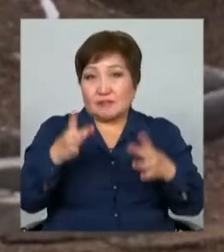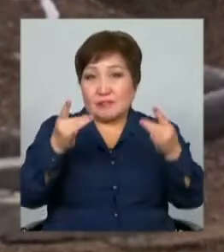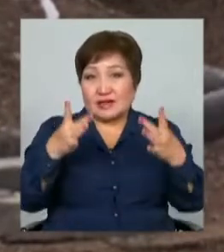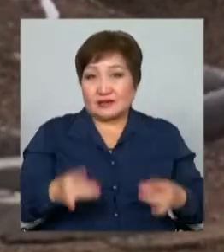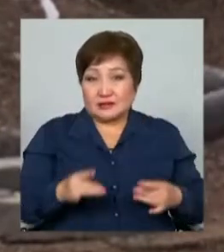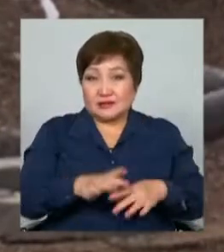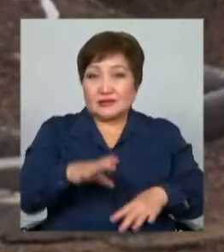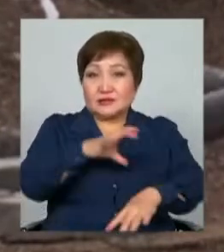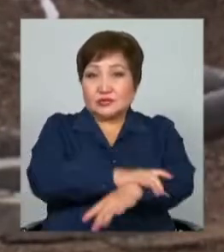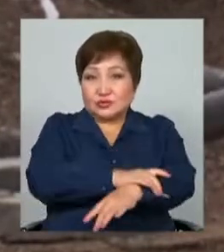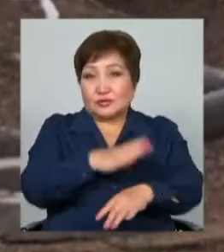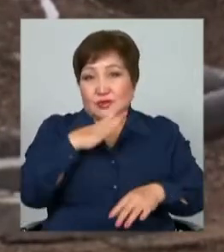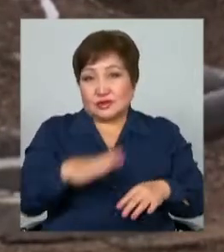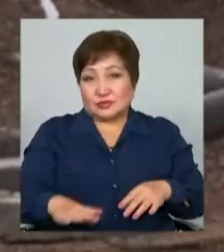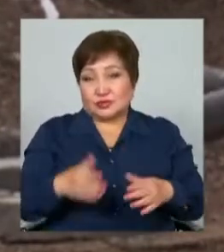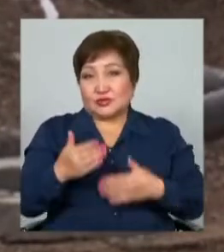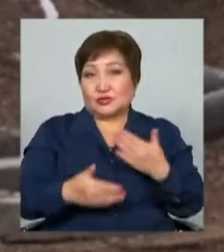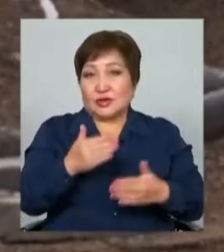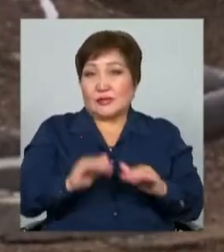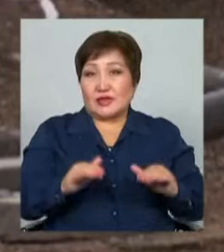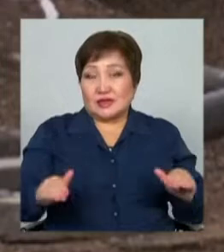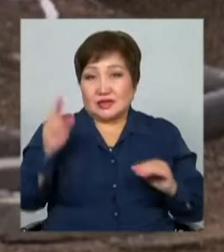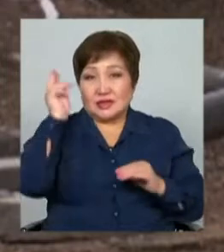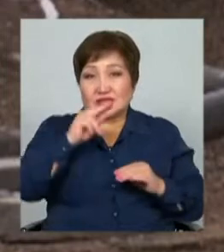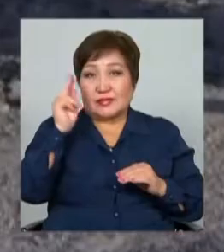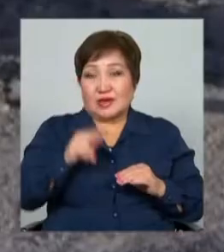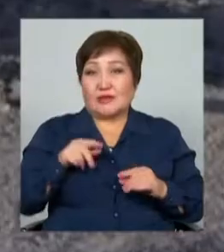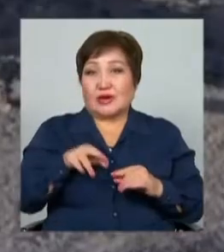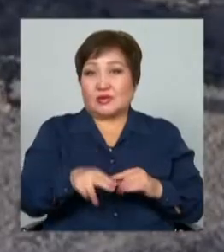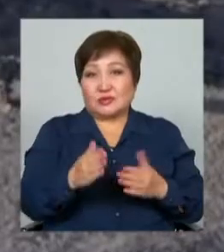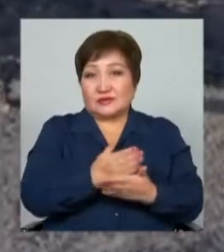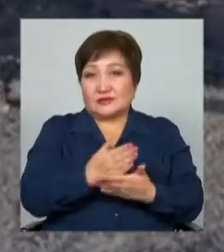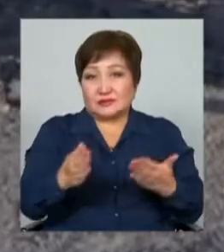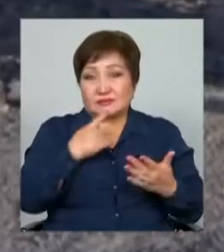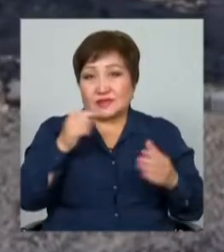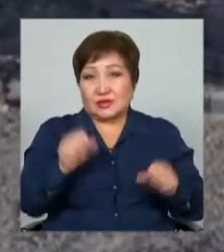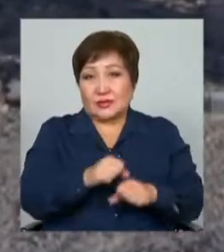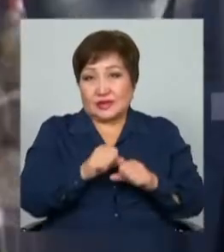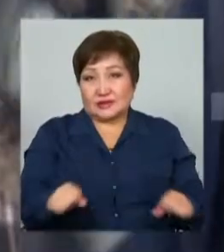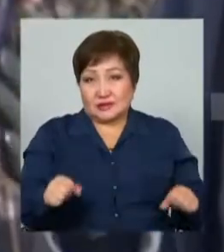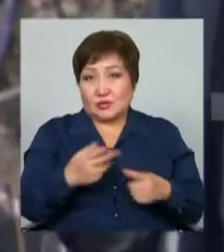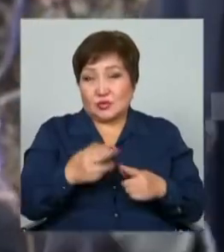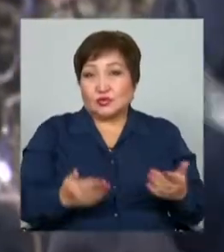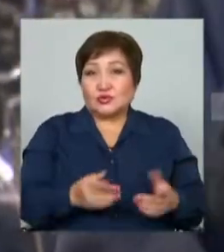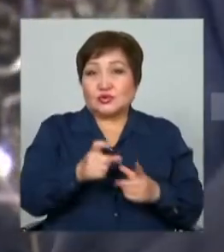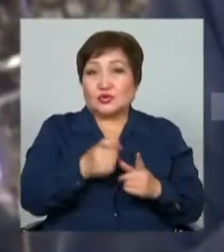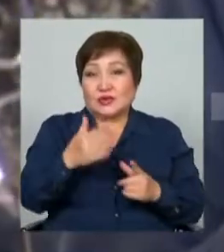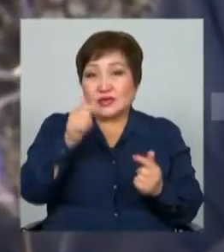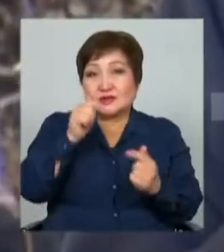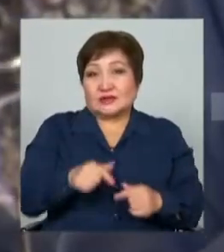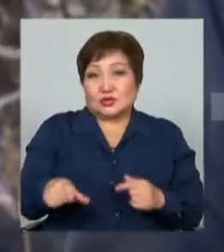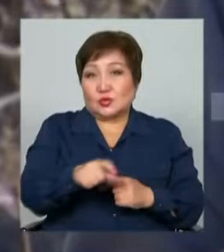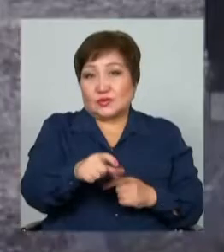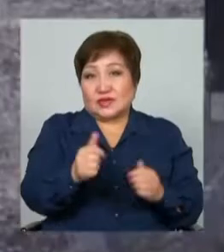Ал балалардың бұл жолмен сабаққа баруы тіпті қиямет қайым. Тұрғындардың сөзінше оларға тиесілі жерді жанындағы